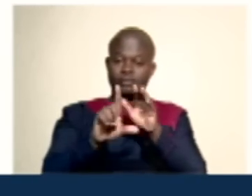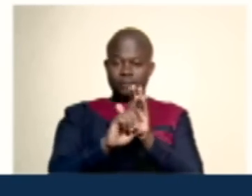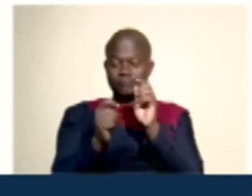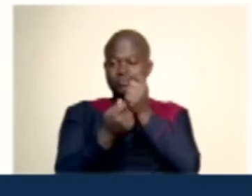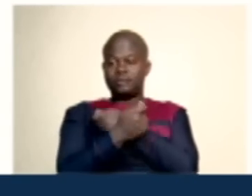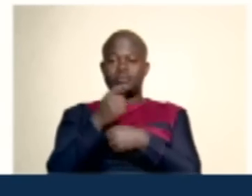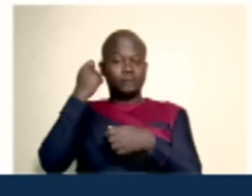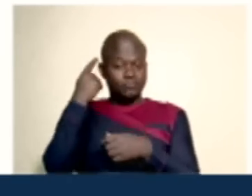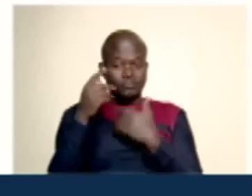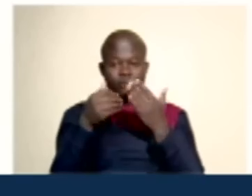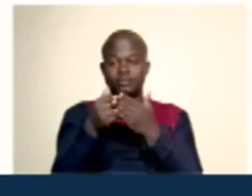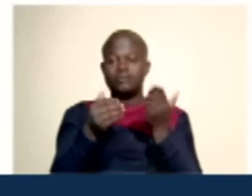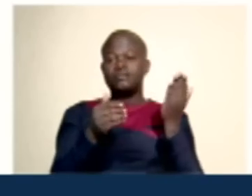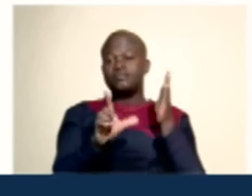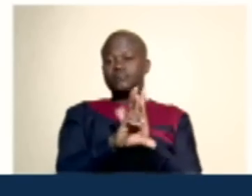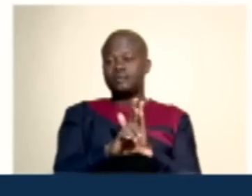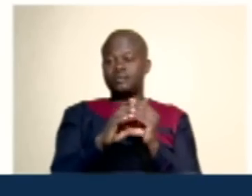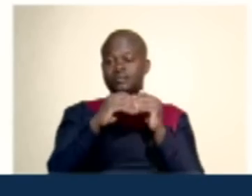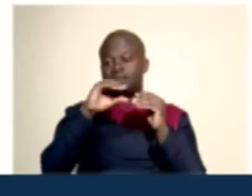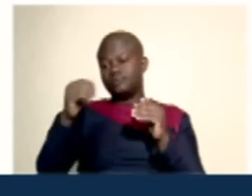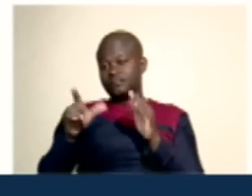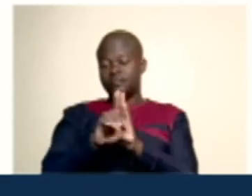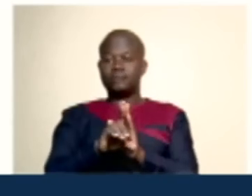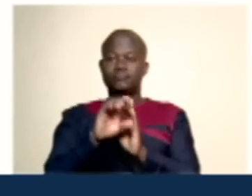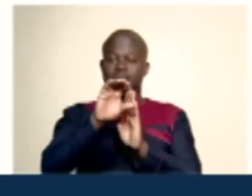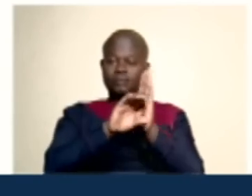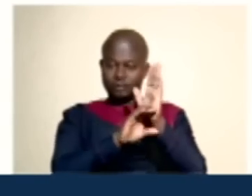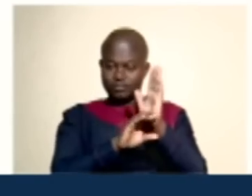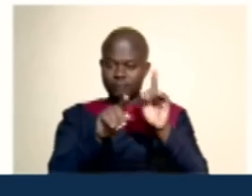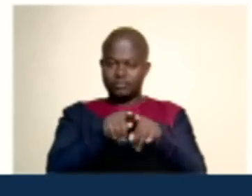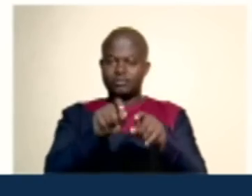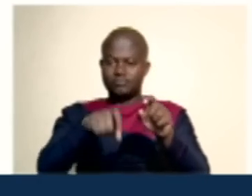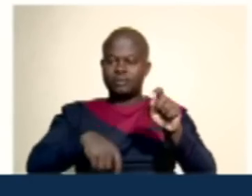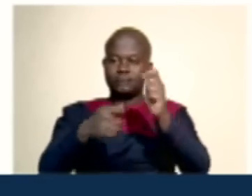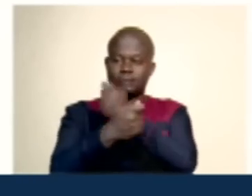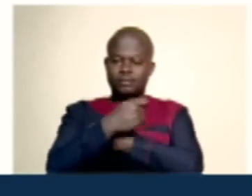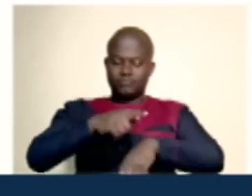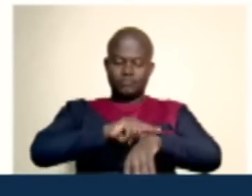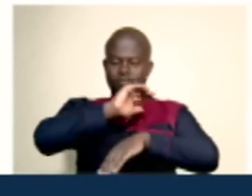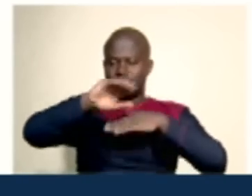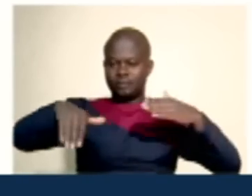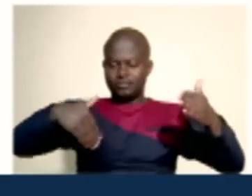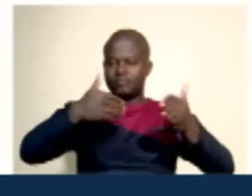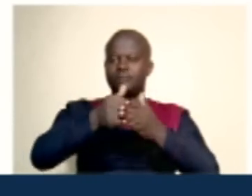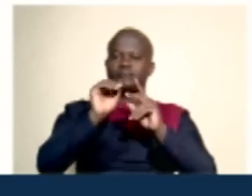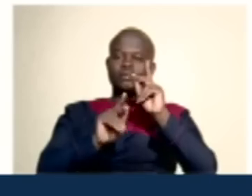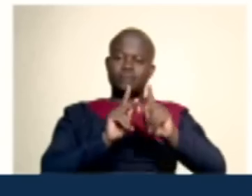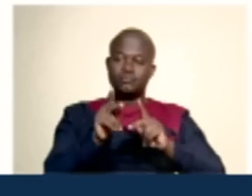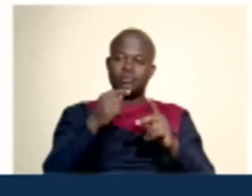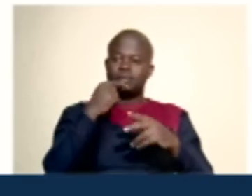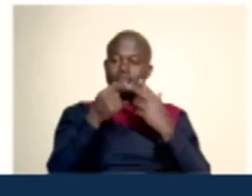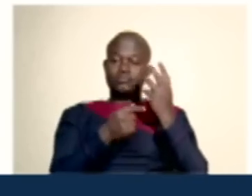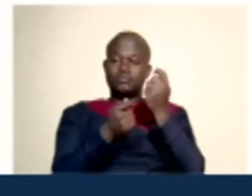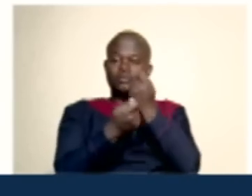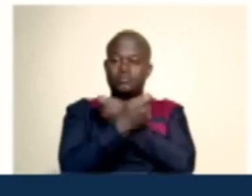ahinduka bivuze yuko ni itegeko rigenga yandi mategeko nk'itegeko nshinga naryo ryagombye guhinduka igihe cyose abantu hari